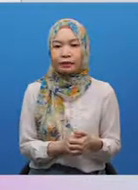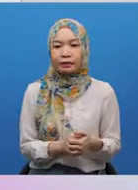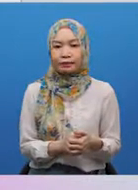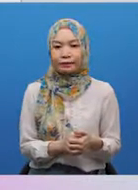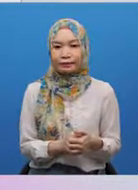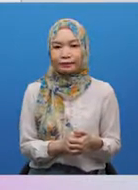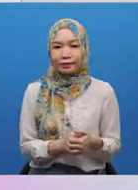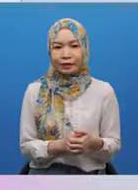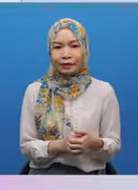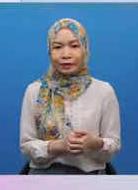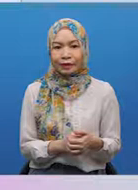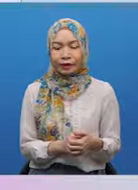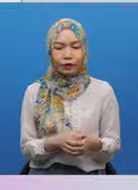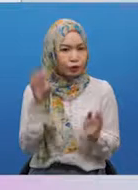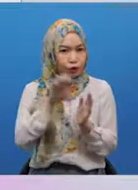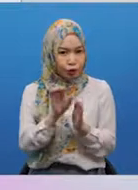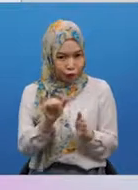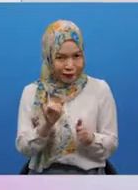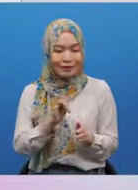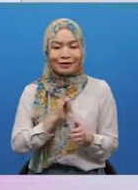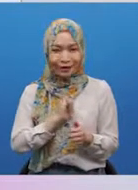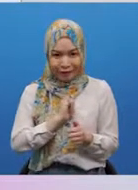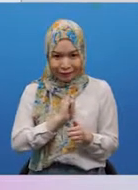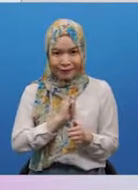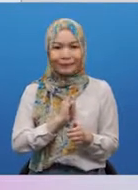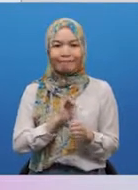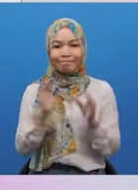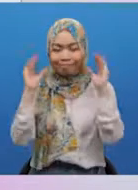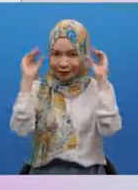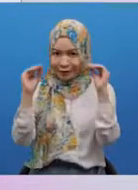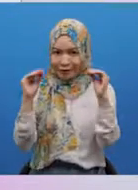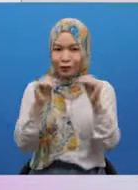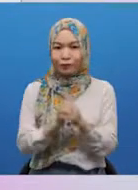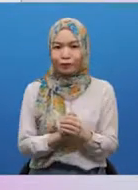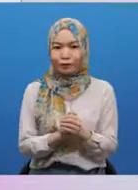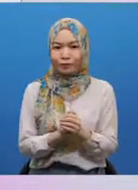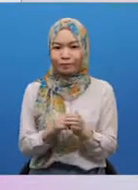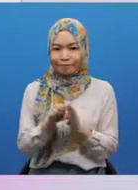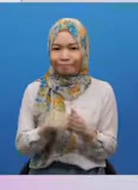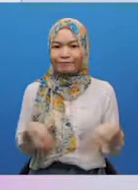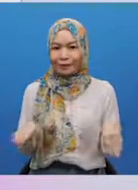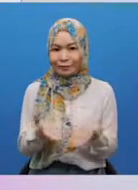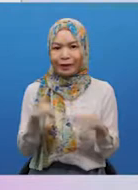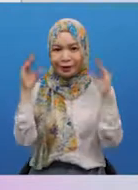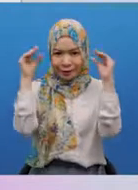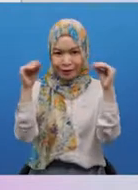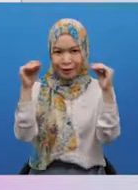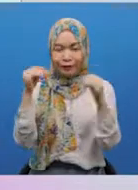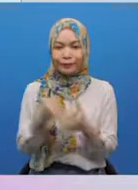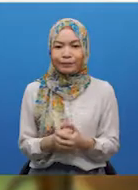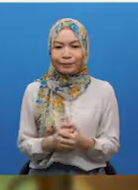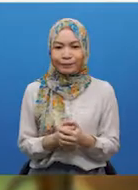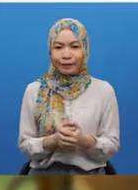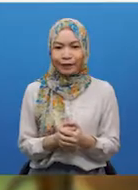ialah cikgu kerana saya hanya mempunyai kelulusan iktisas dalam bidang perguruan di